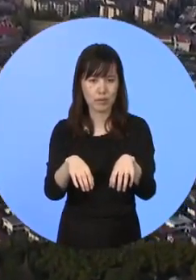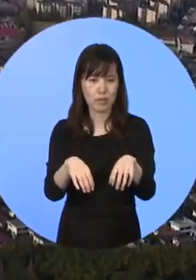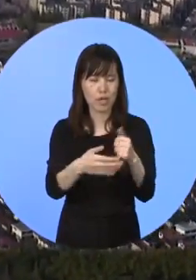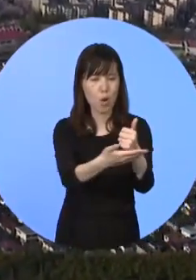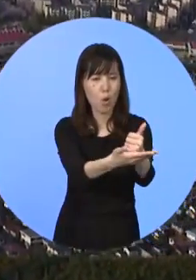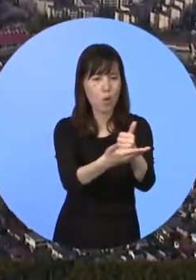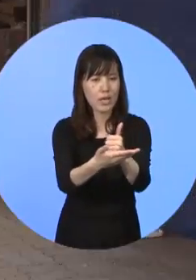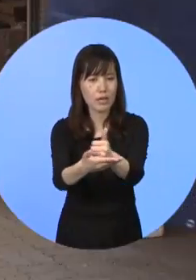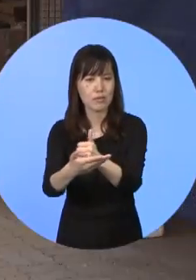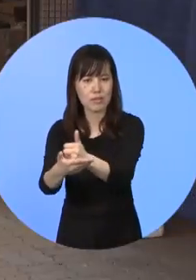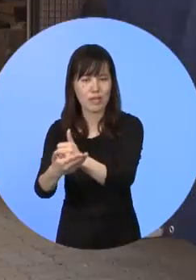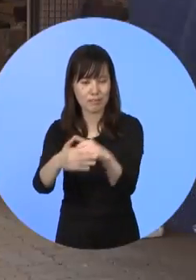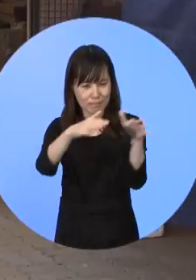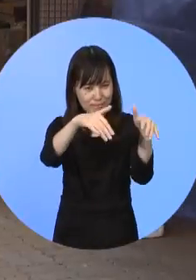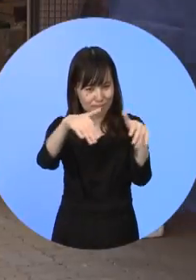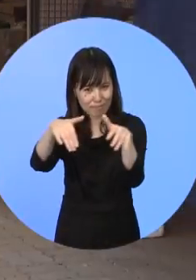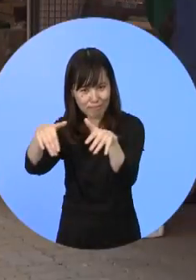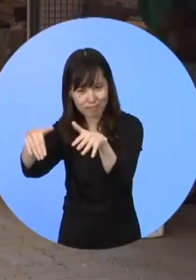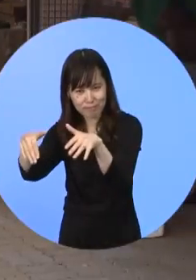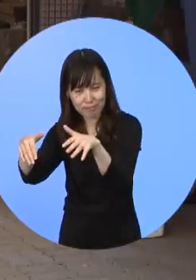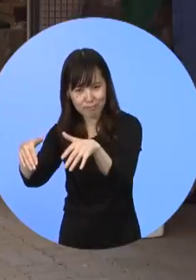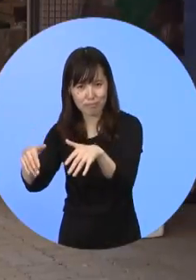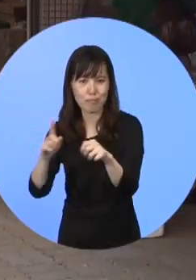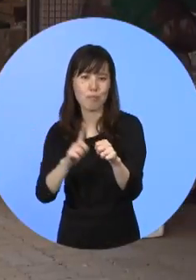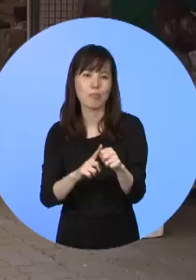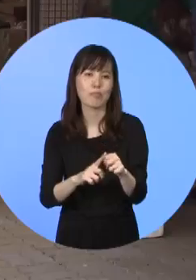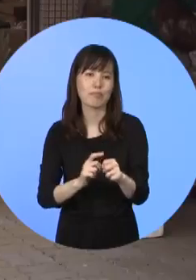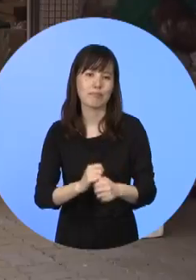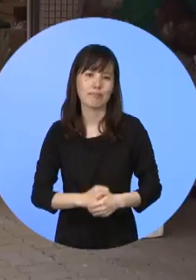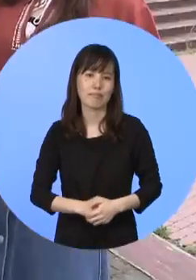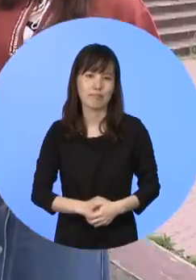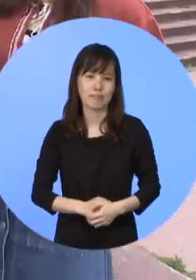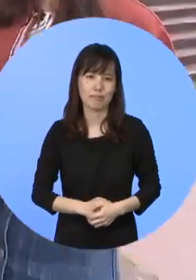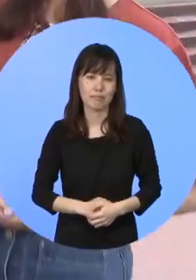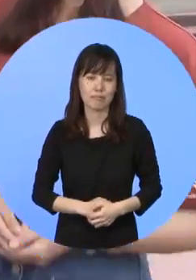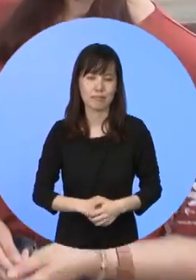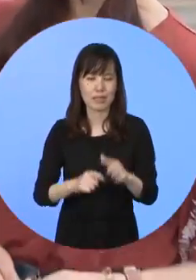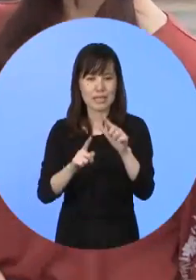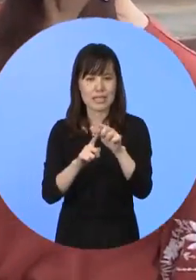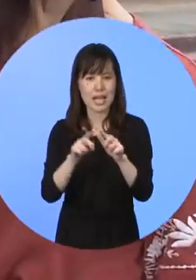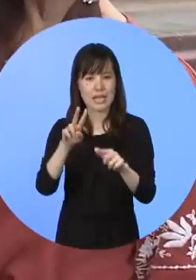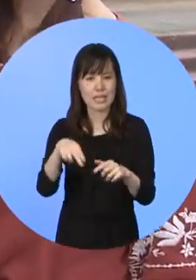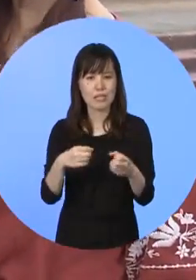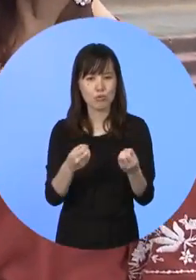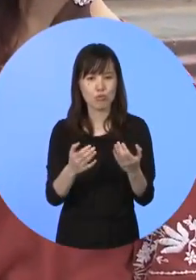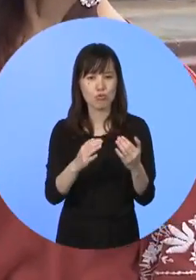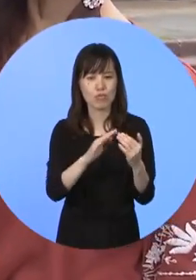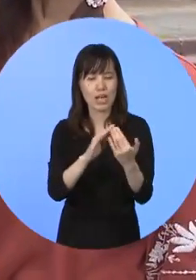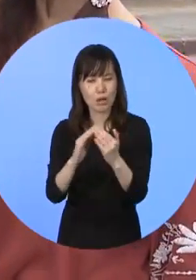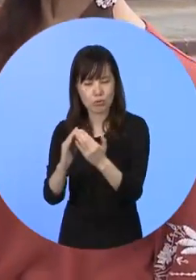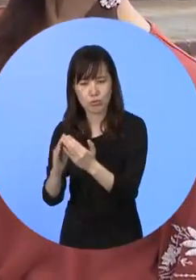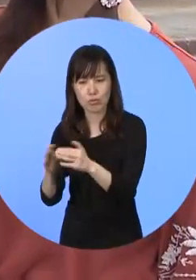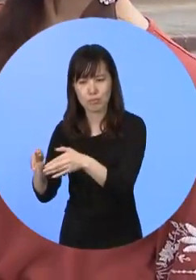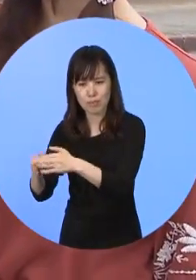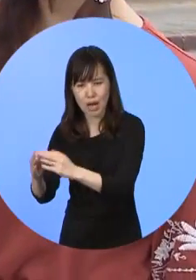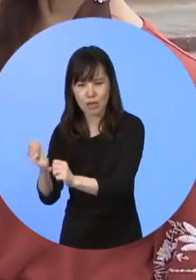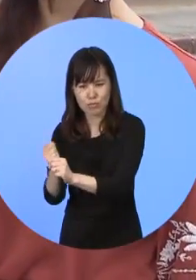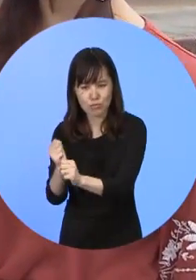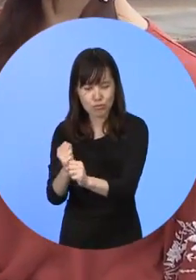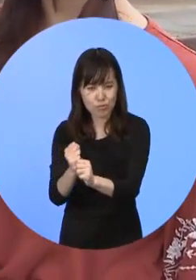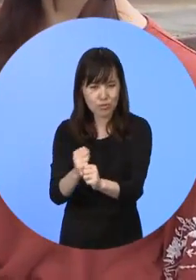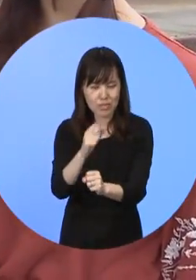して、はい、さらにお客さんを集める力を強くしようと。だから千里ニュータウン作られながら少しずつ設計がこ